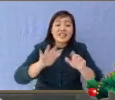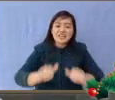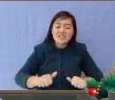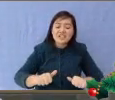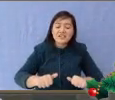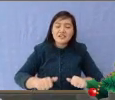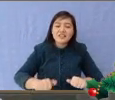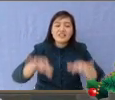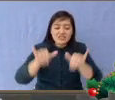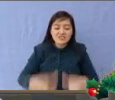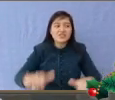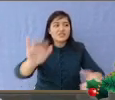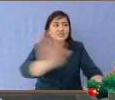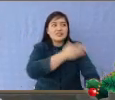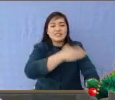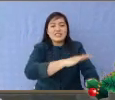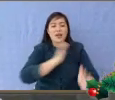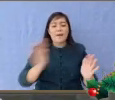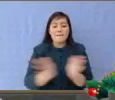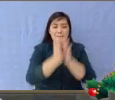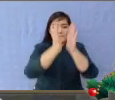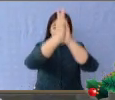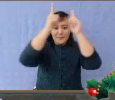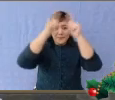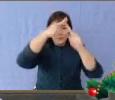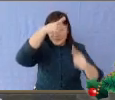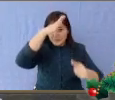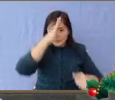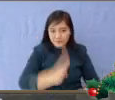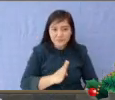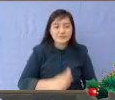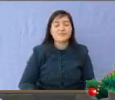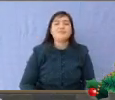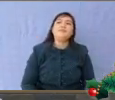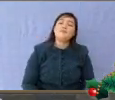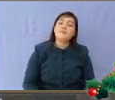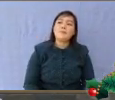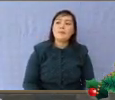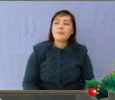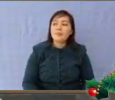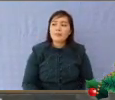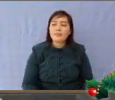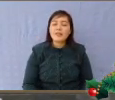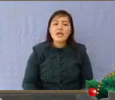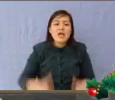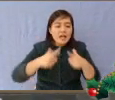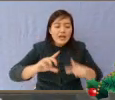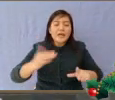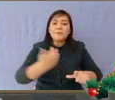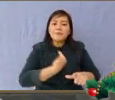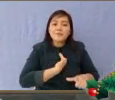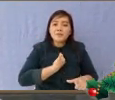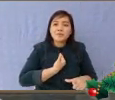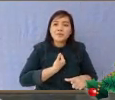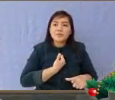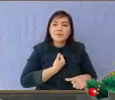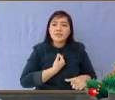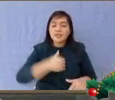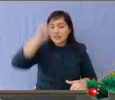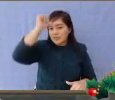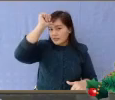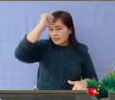Naulawaan niyo po mga kapatid. Please, ipapaalala ko lang po uli sa bawat isa sa atin.